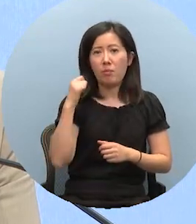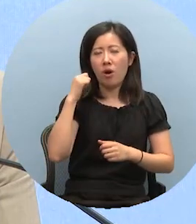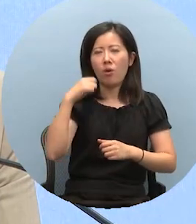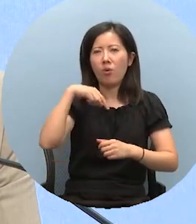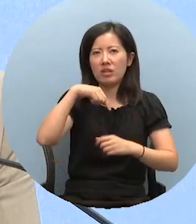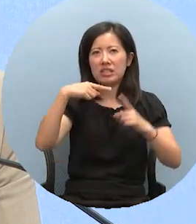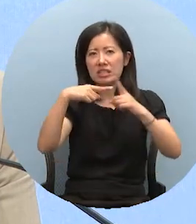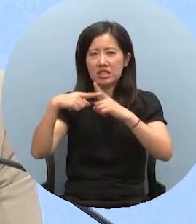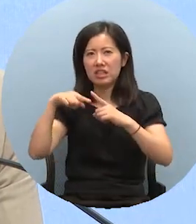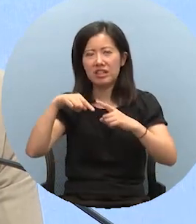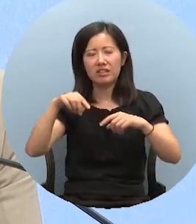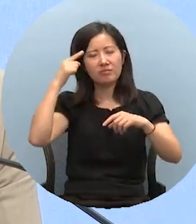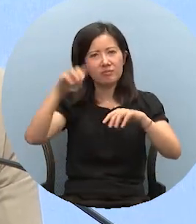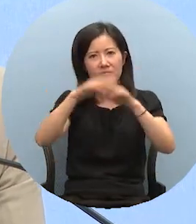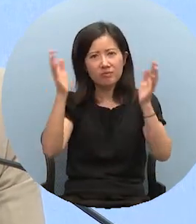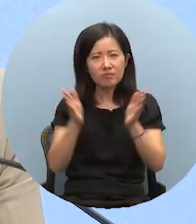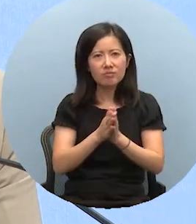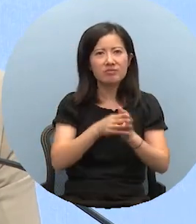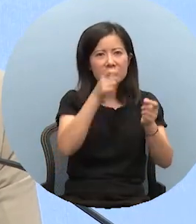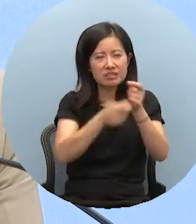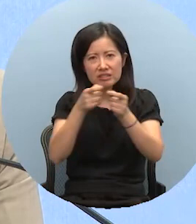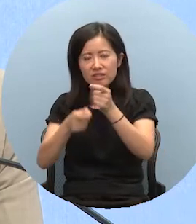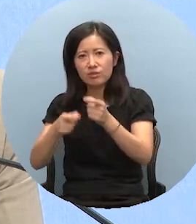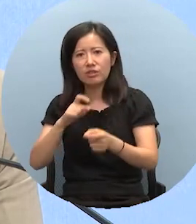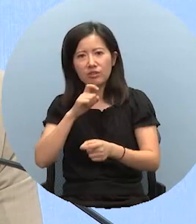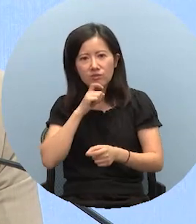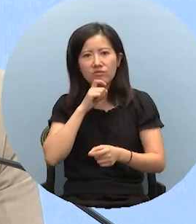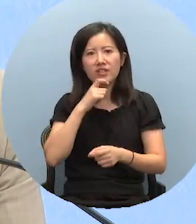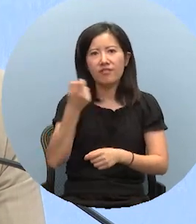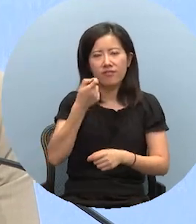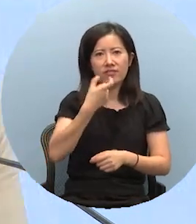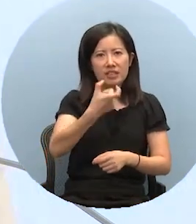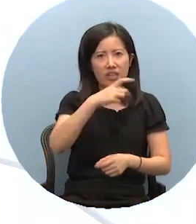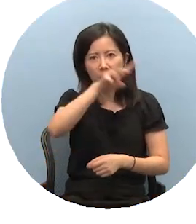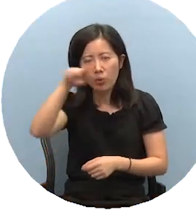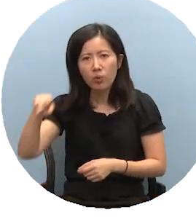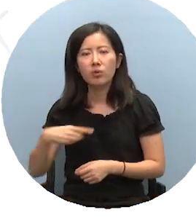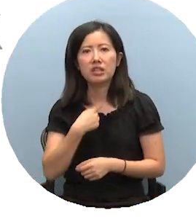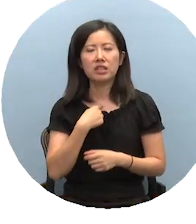我們希望全部掌握他們的身份，以及盡量盡快追回錢。